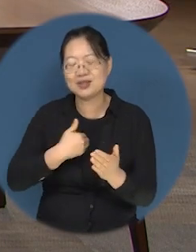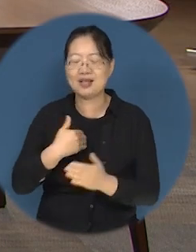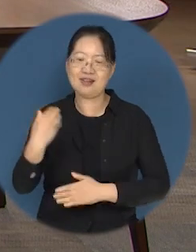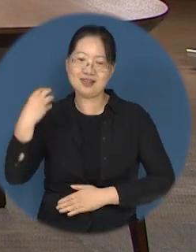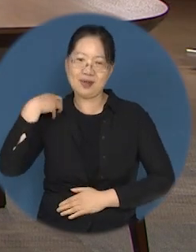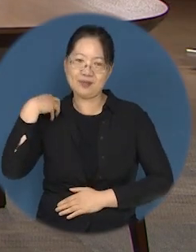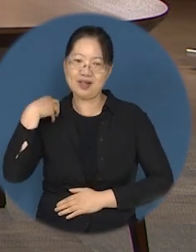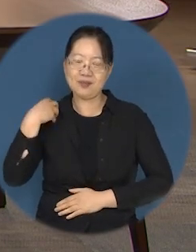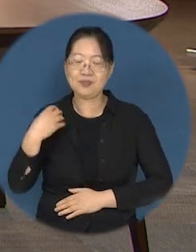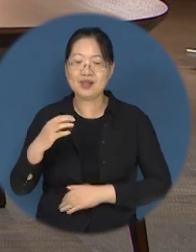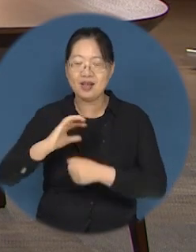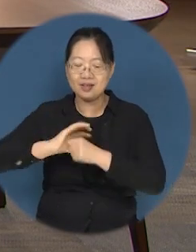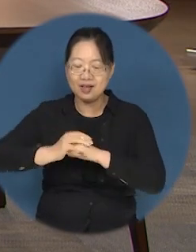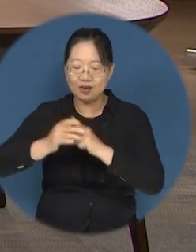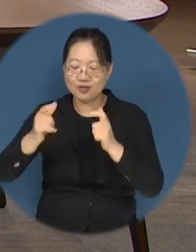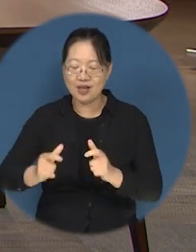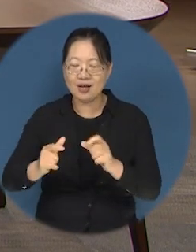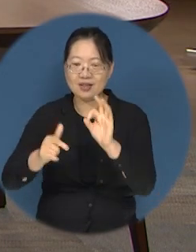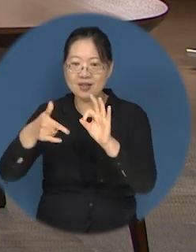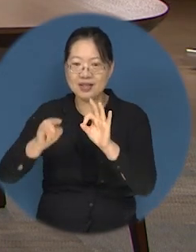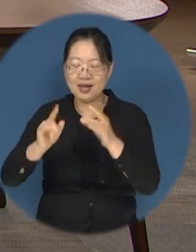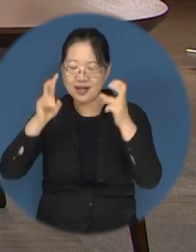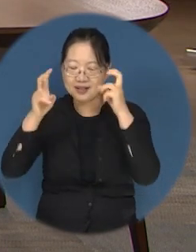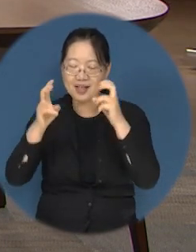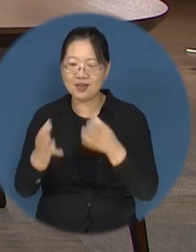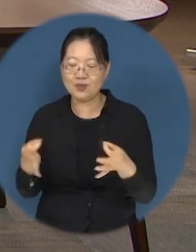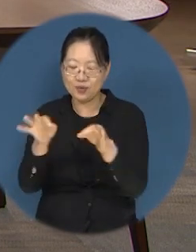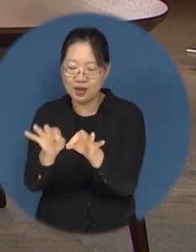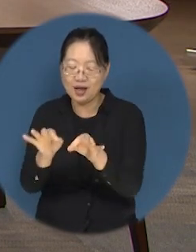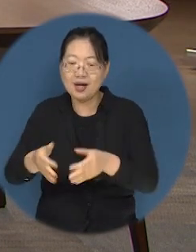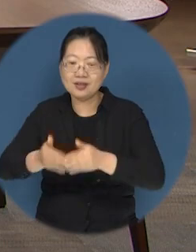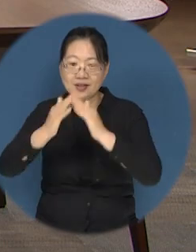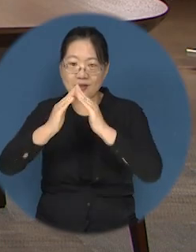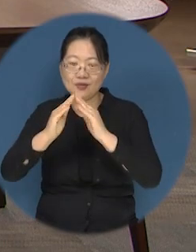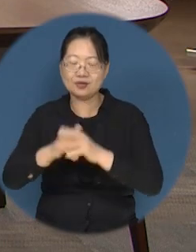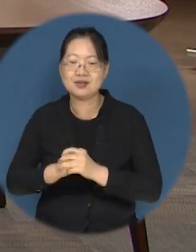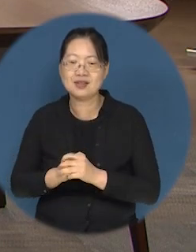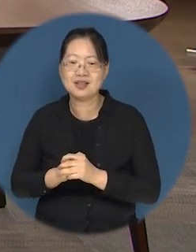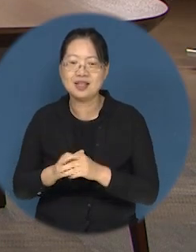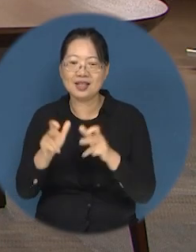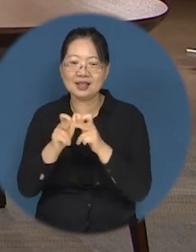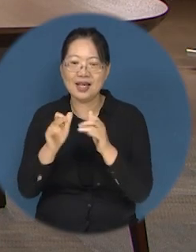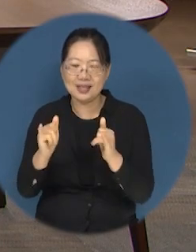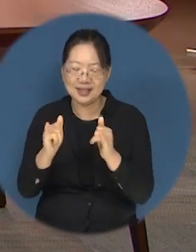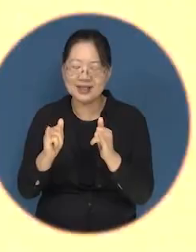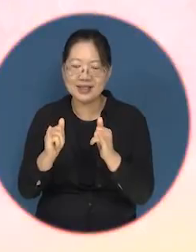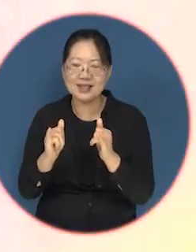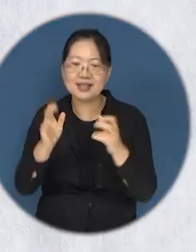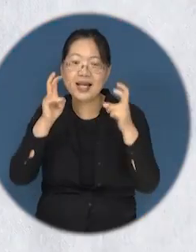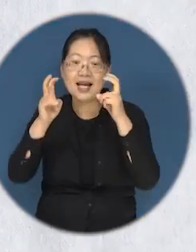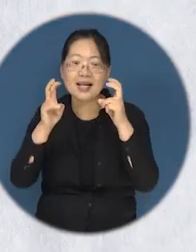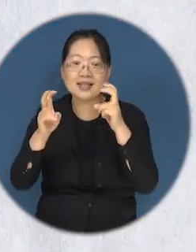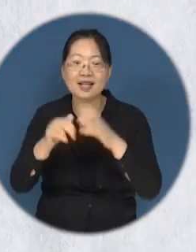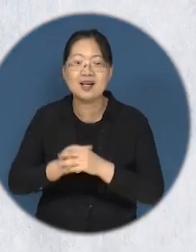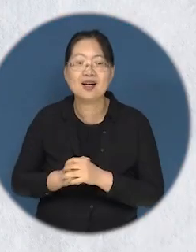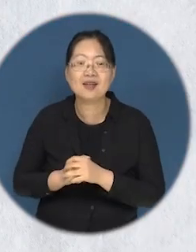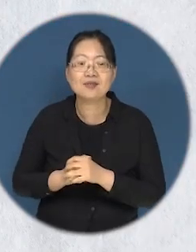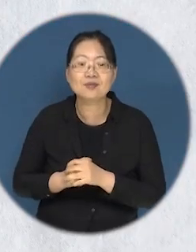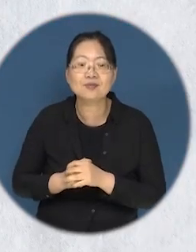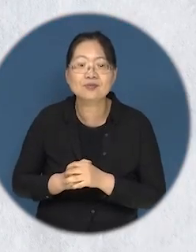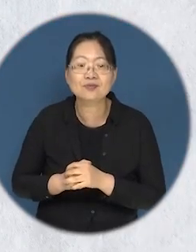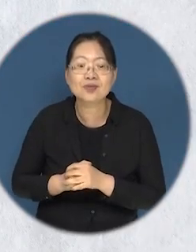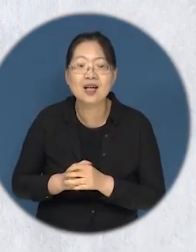대구에 10개 그 회사가 출자를 해서 만든 그 장애인 자회사 비버 대구라는